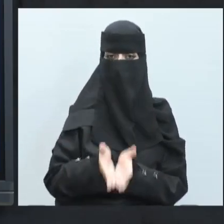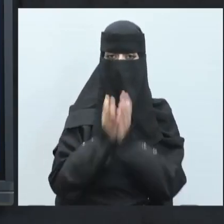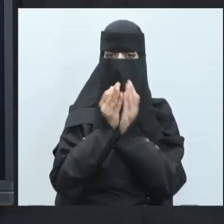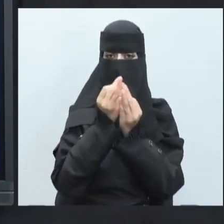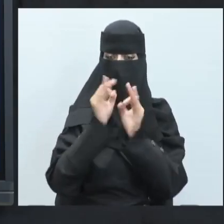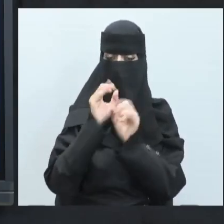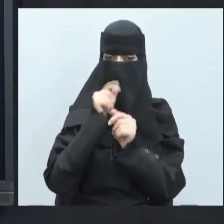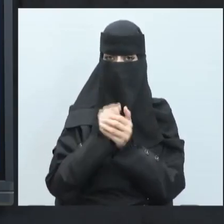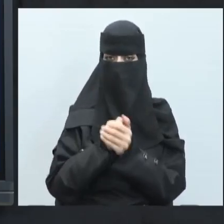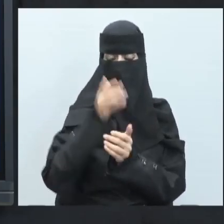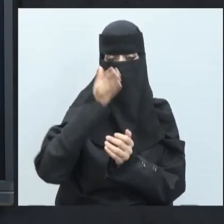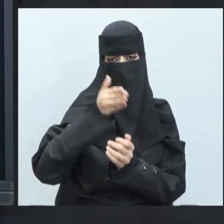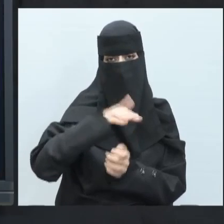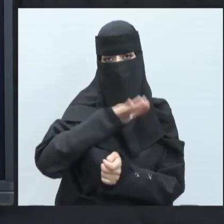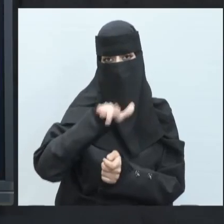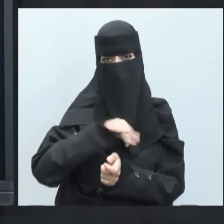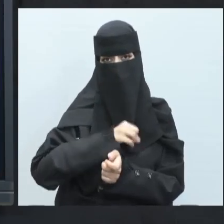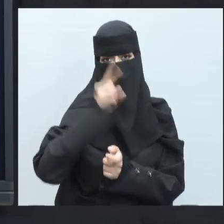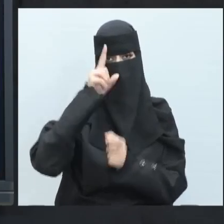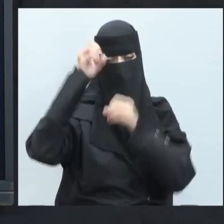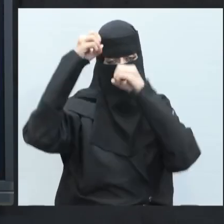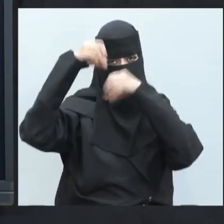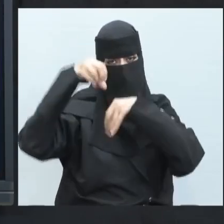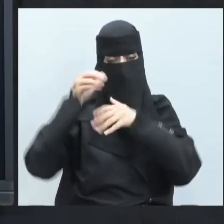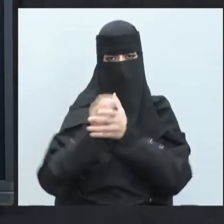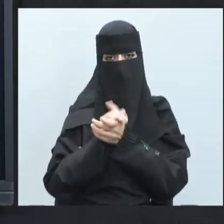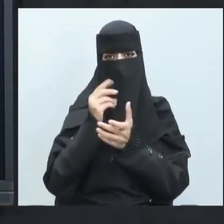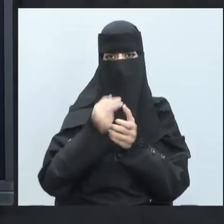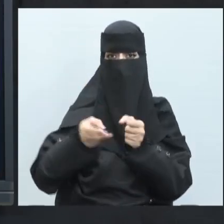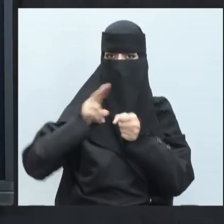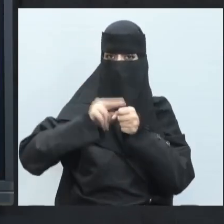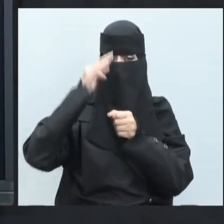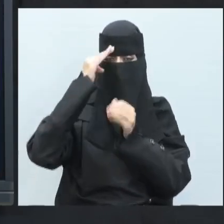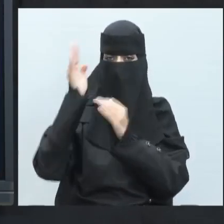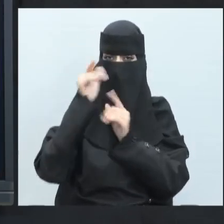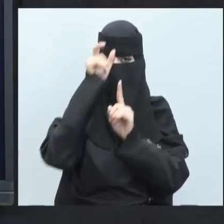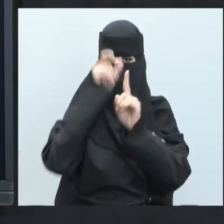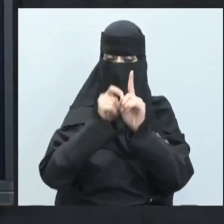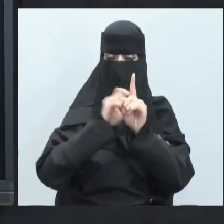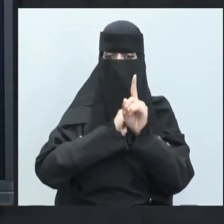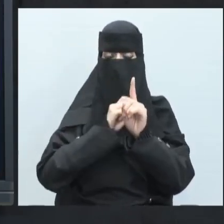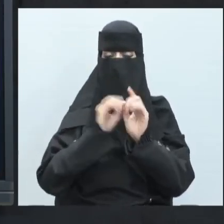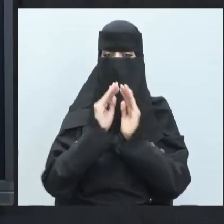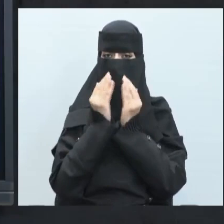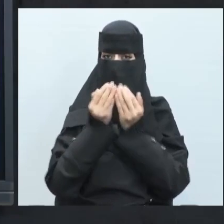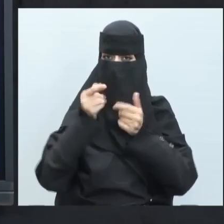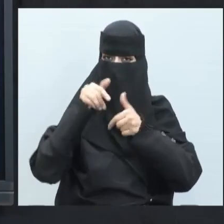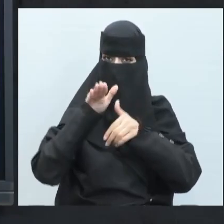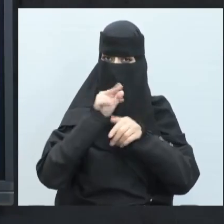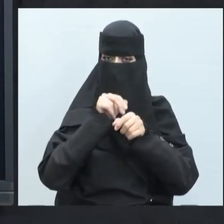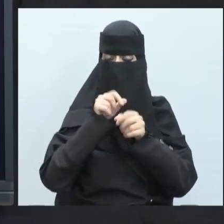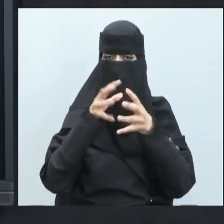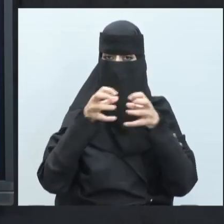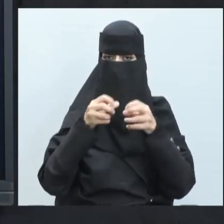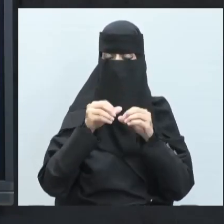وازك السلام السلام عليكم ورحمه الله وبركاته واهلا وسهلا بكم اعزائي طلاب وطالبات مجددا في